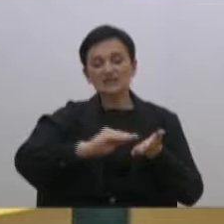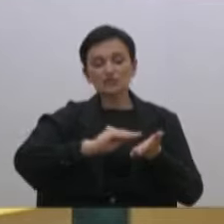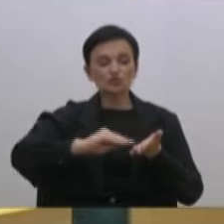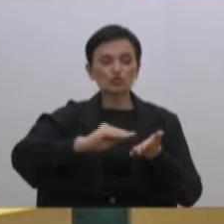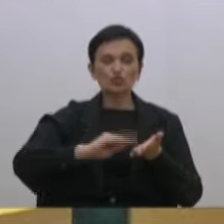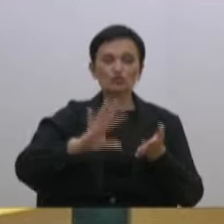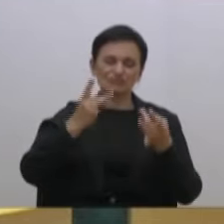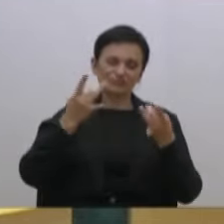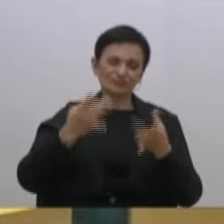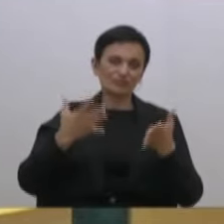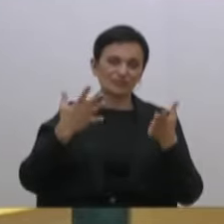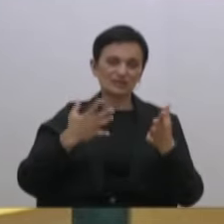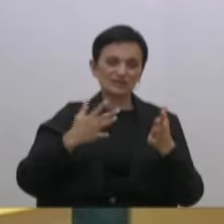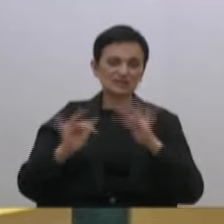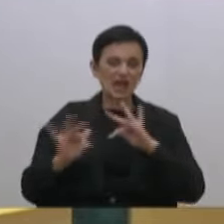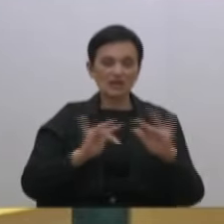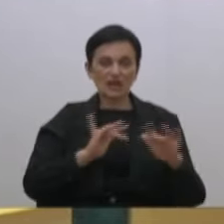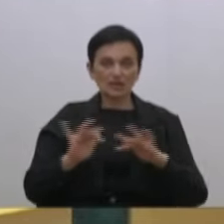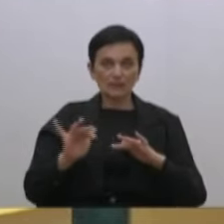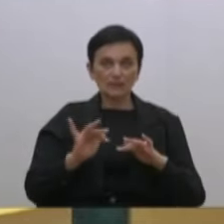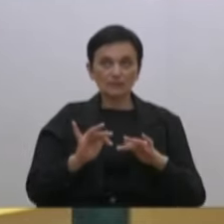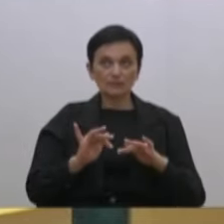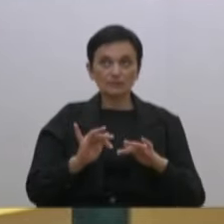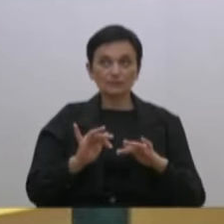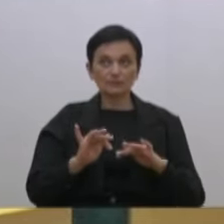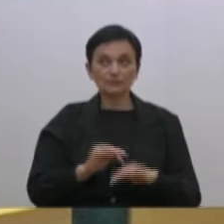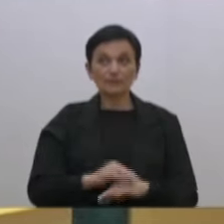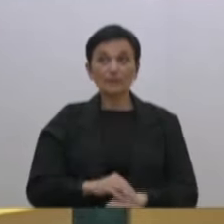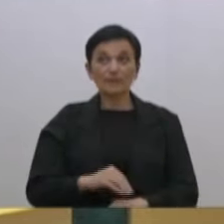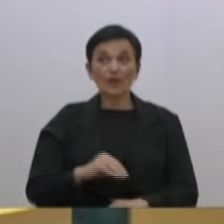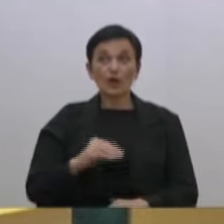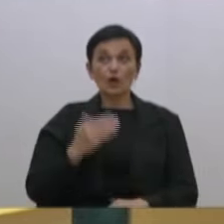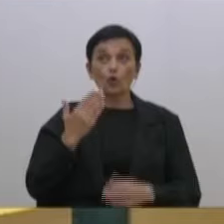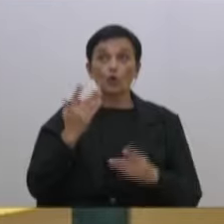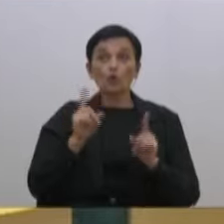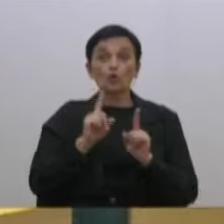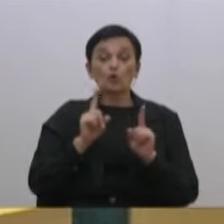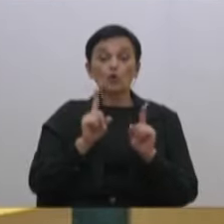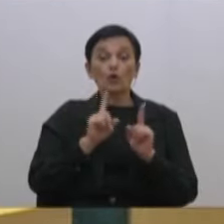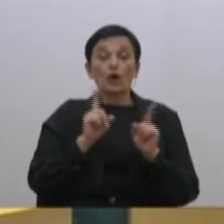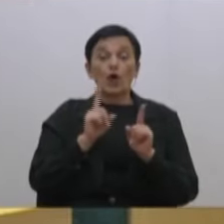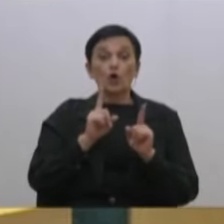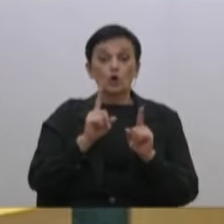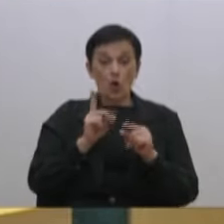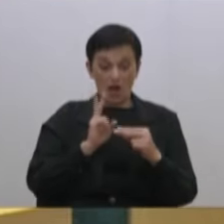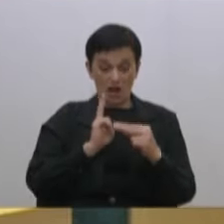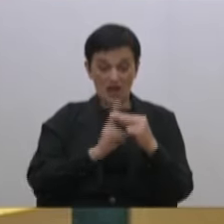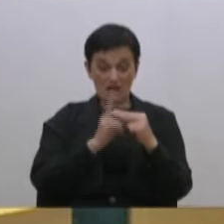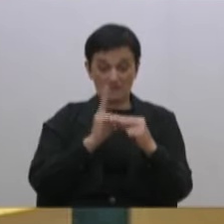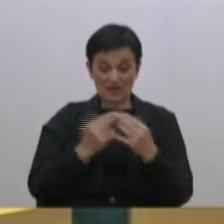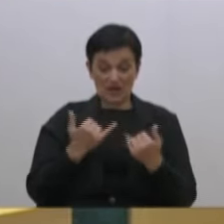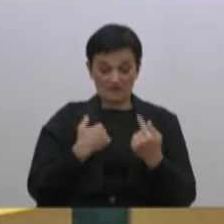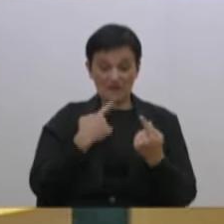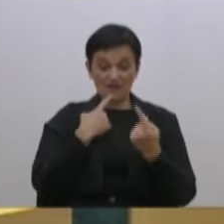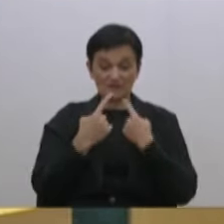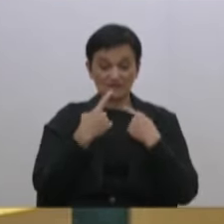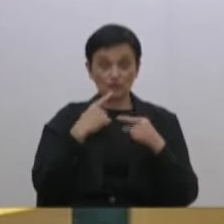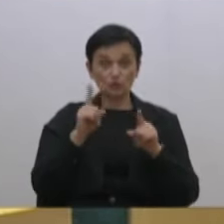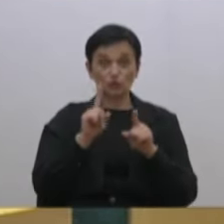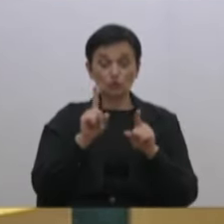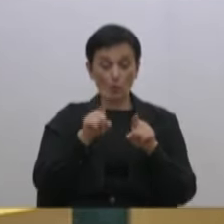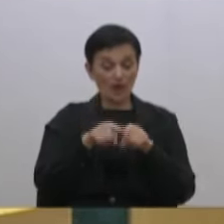დაუწერელი სპონტანური სცენარებით და რომ არ დაგვემართოს ის რის პრევენციაზე ახლა მე ვლაპარაკობ,